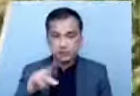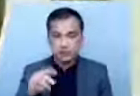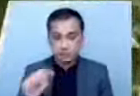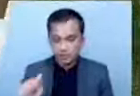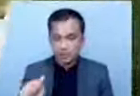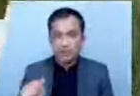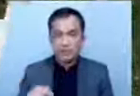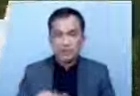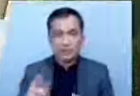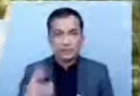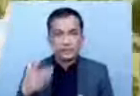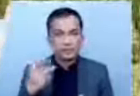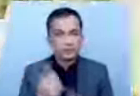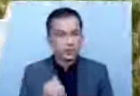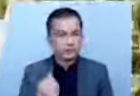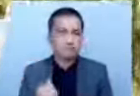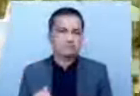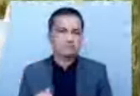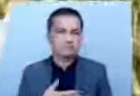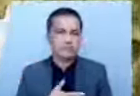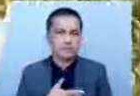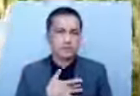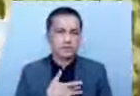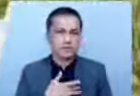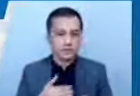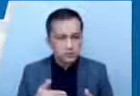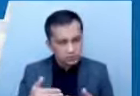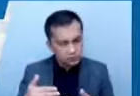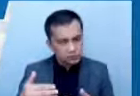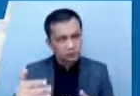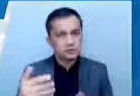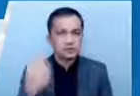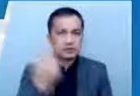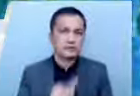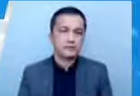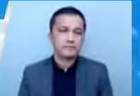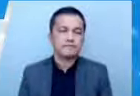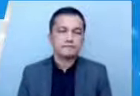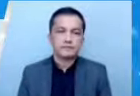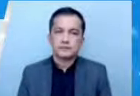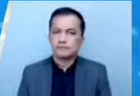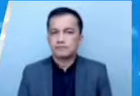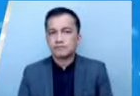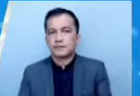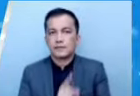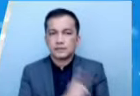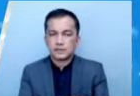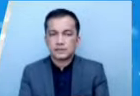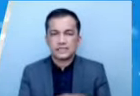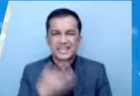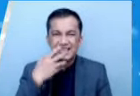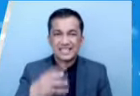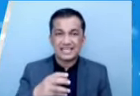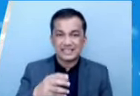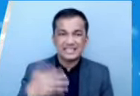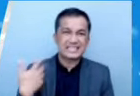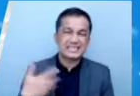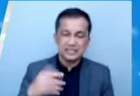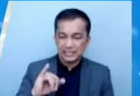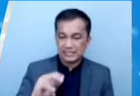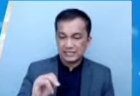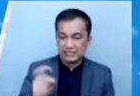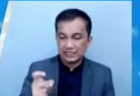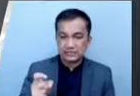nito, mararamdaman pa sa mga susunod na buwan. Matindi rin daw ang heat index sa ilang lugar sa